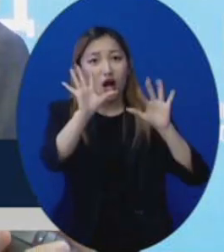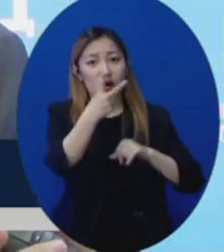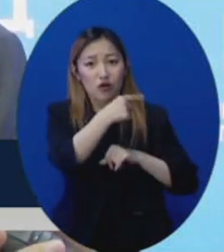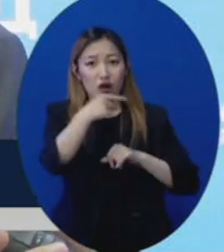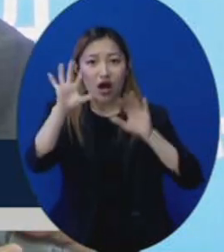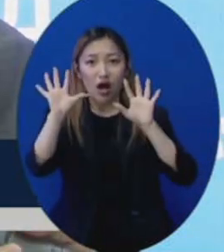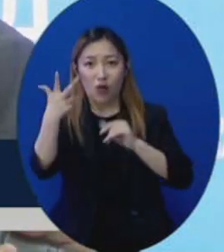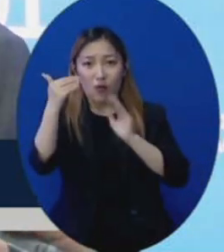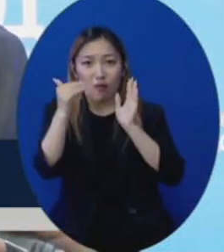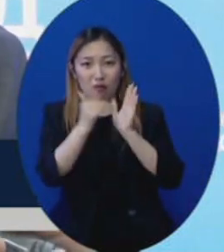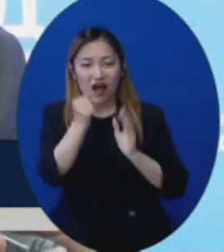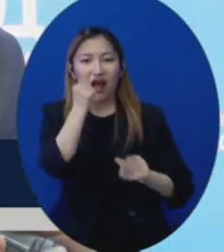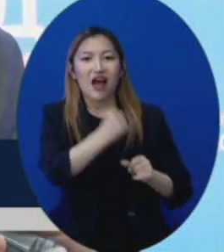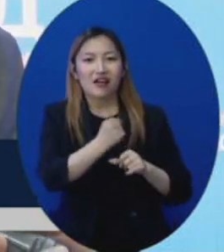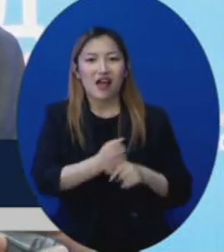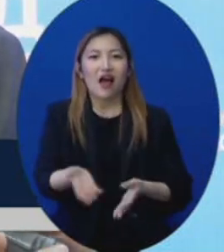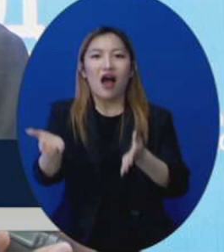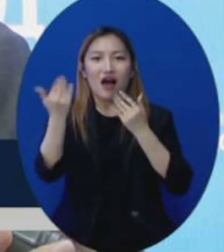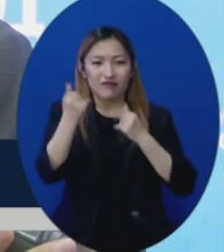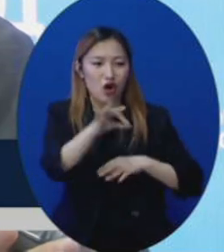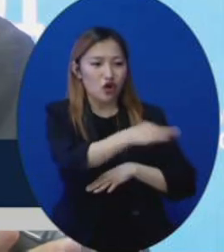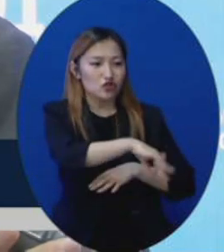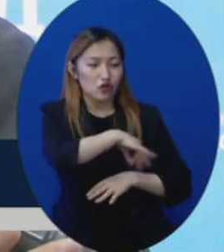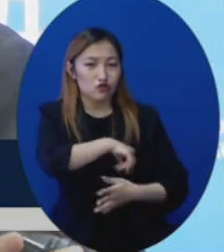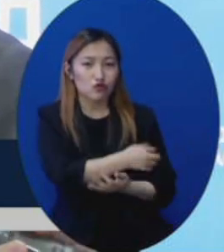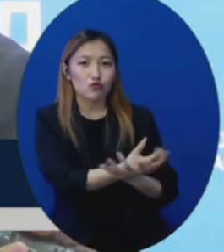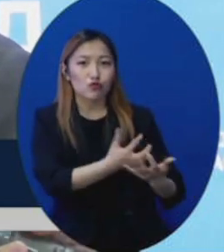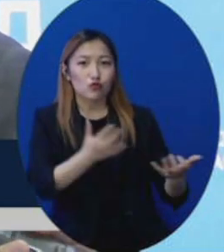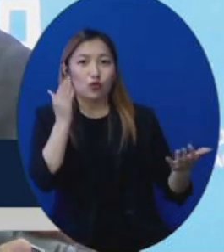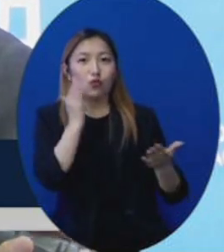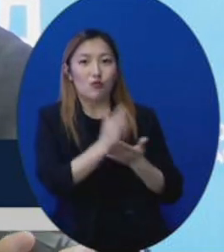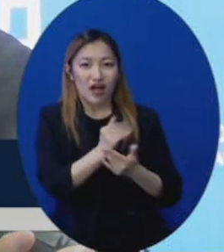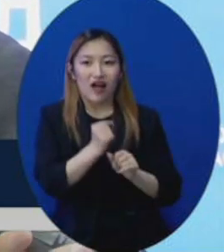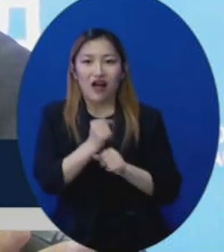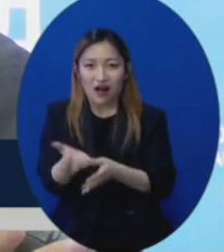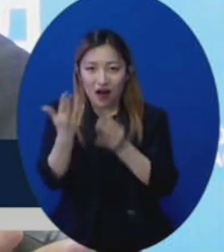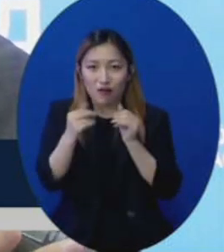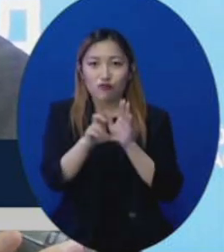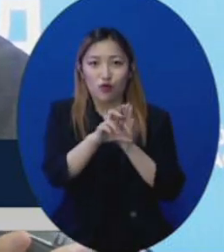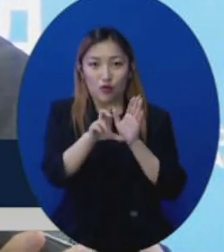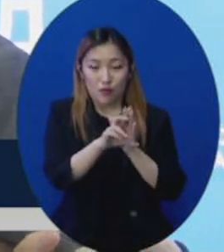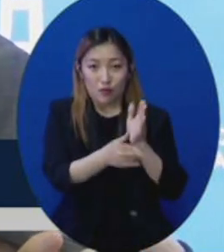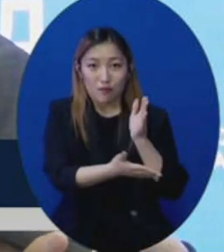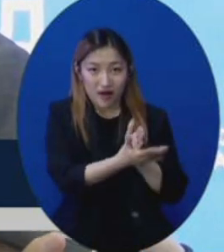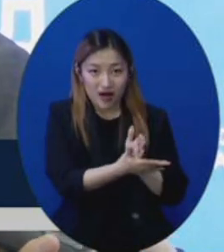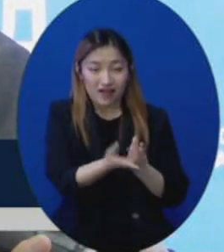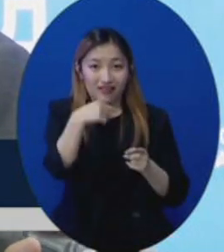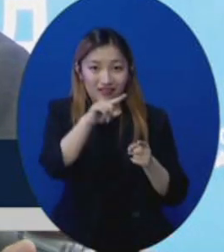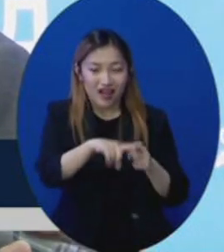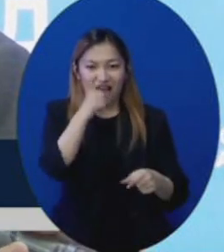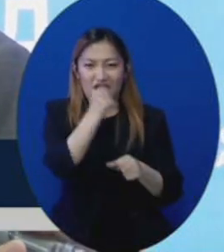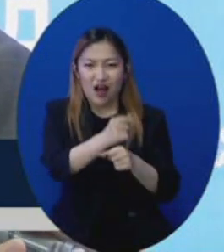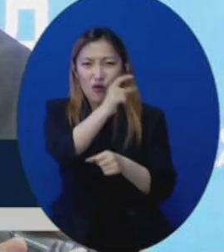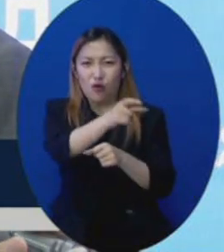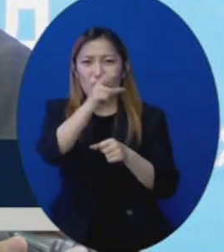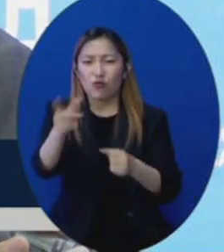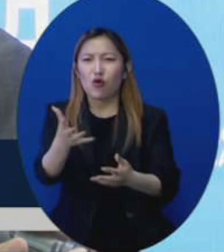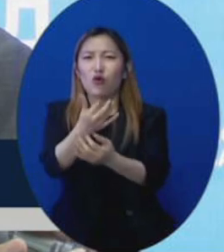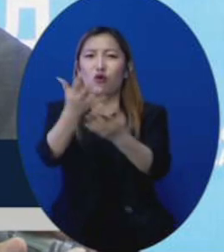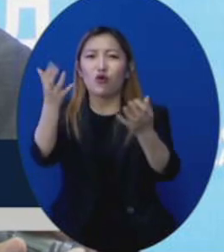13,000 ажлын байр байна. Тэгээ одоо бид бас дээрэс нь одоо энэ олон мянган ажилчдыг